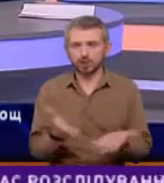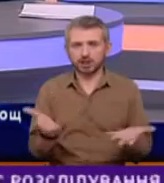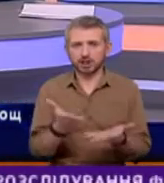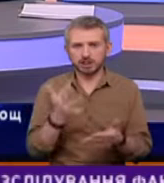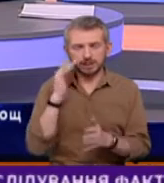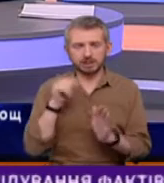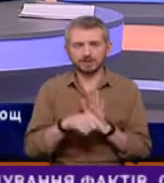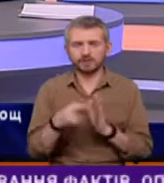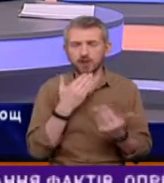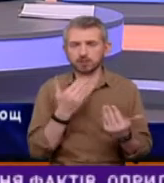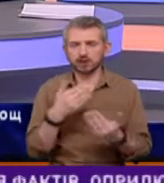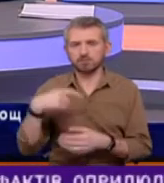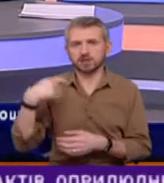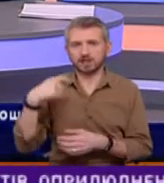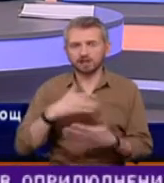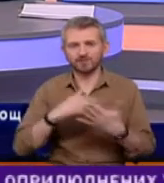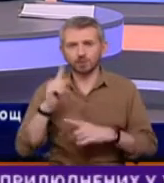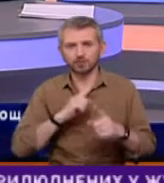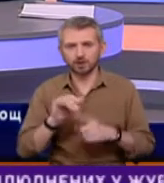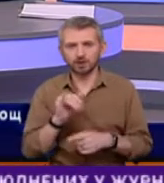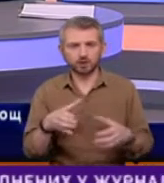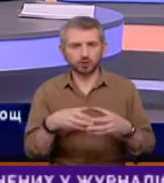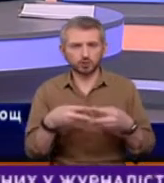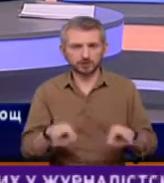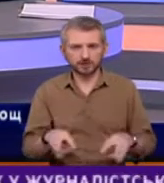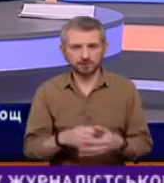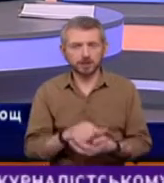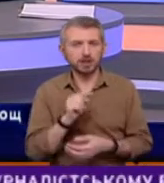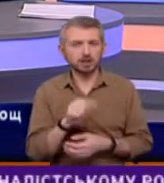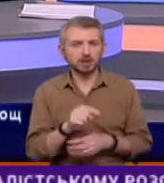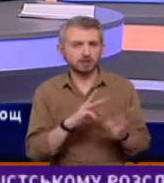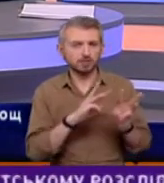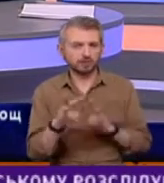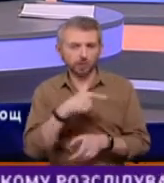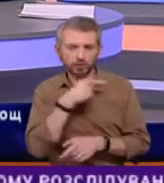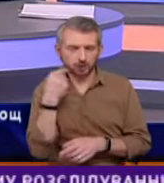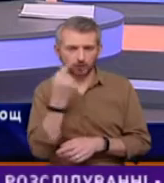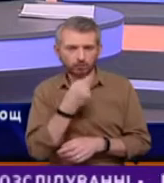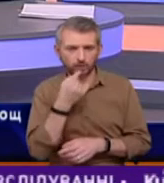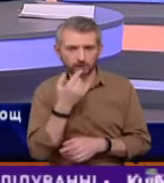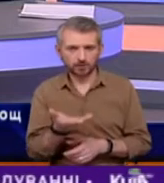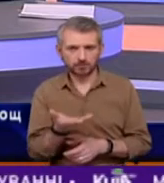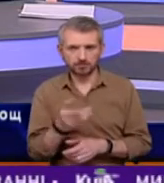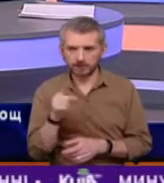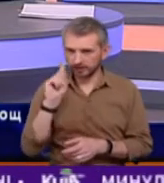сенс для петиції. Це президентський, Верховної Ради, Кабінету міністрів. Да, ця платформа російськомовна. Ти знаєш її, да?